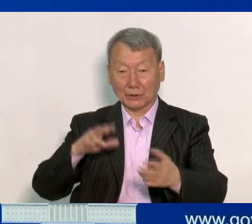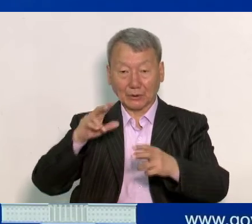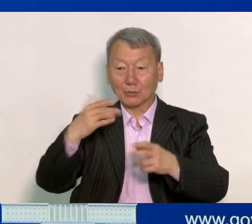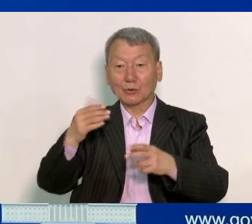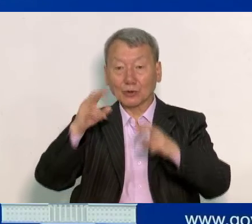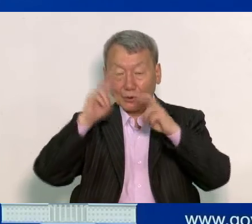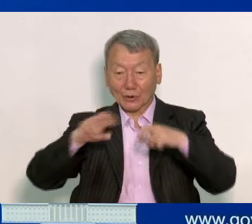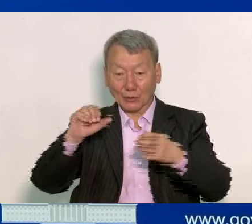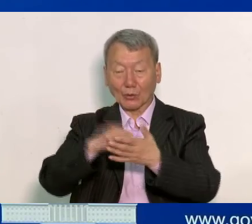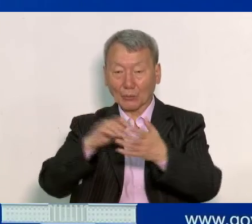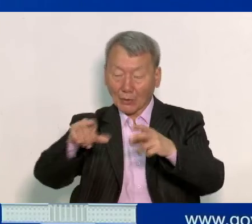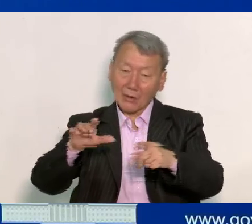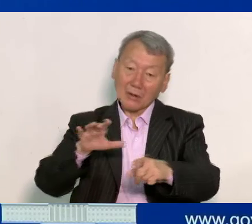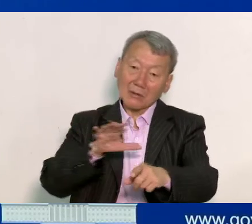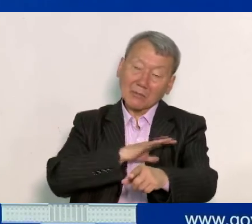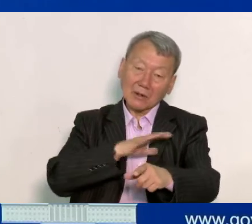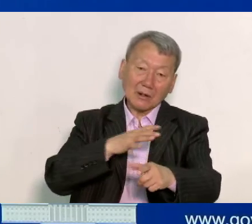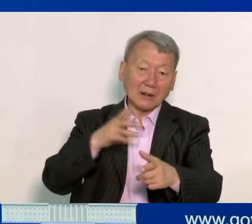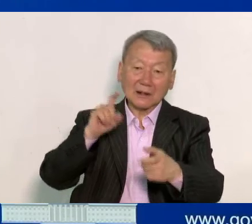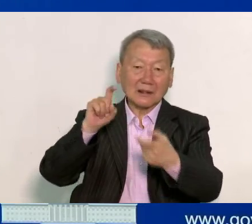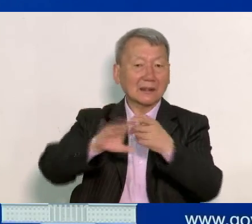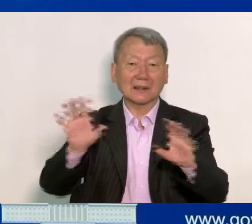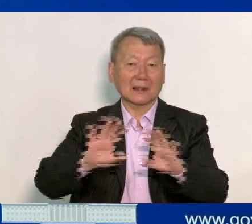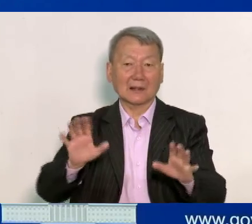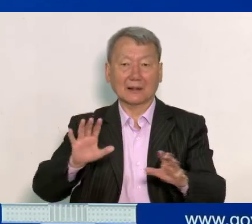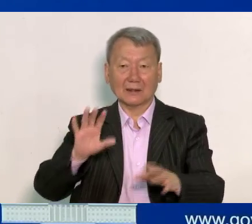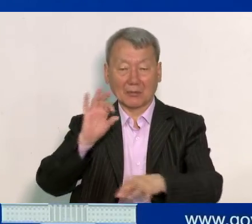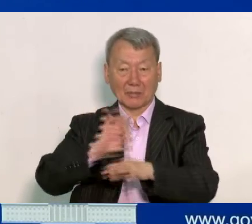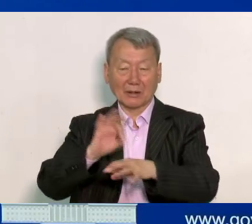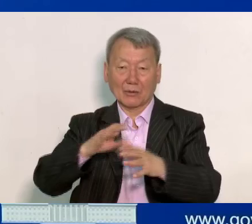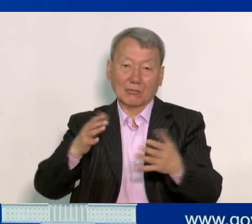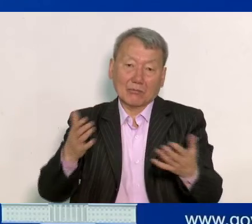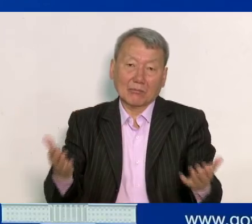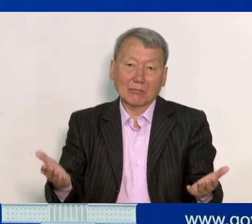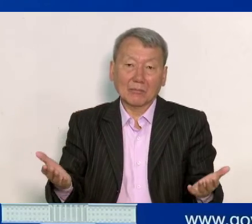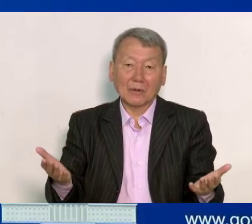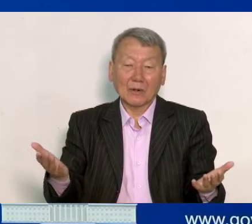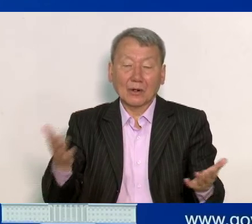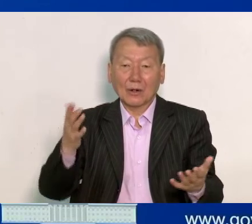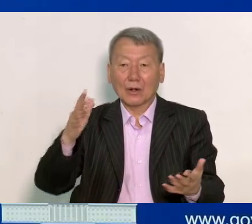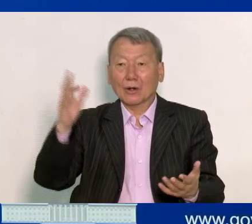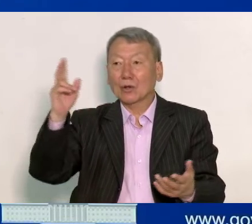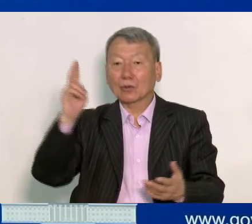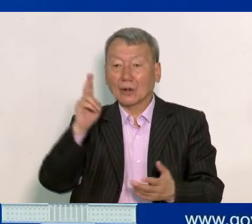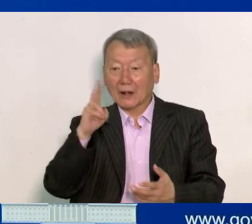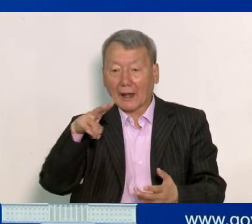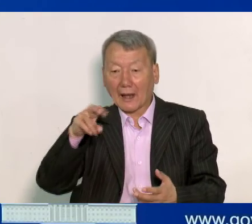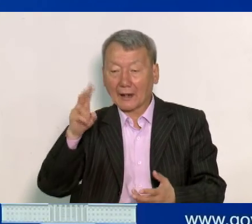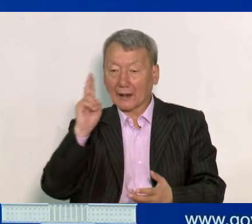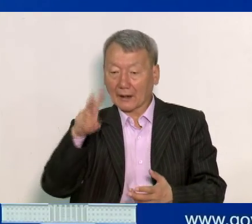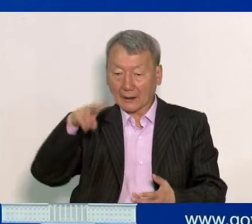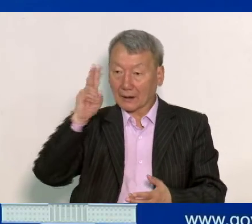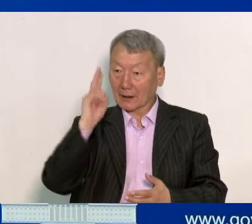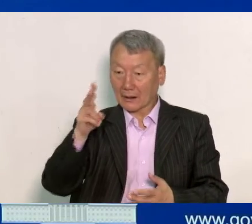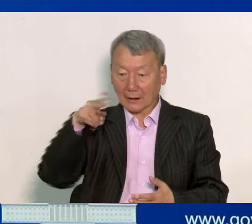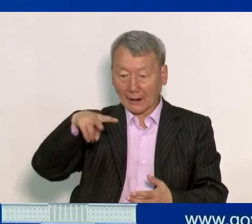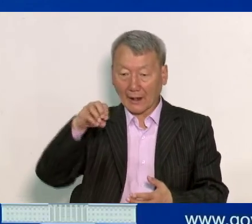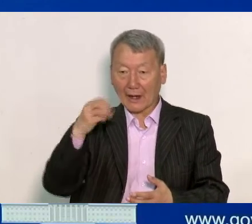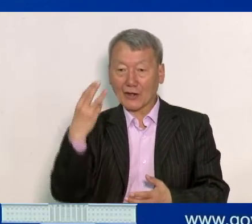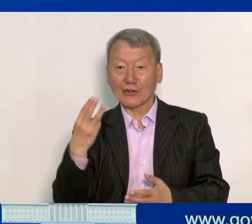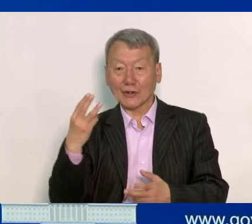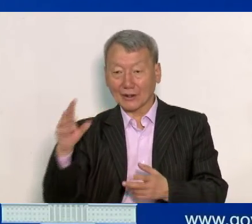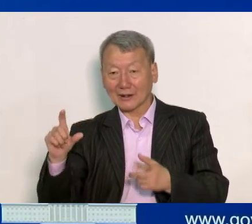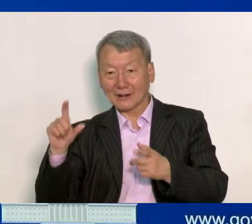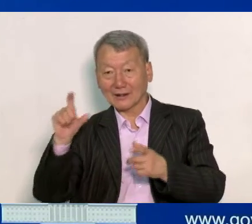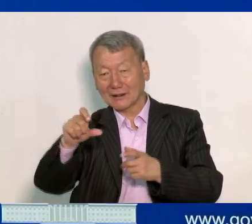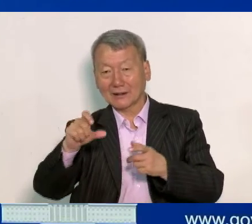материалы. Может быть, это был вообще не заразная болезнь, может быть, там укус клещей. Мы сейчас пока не можем сказать,